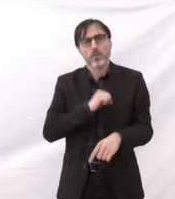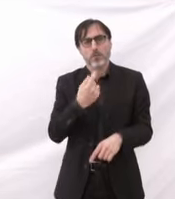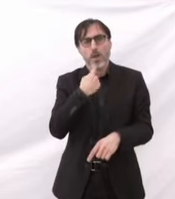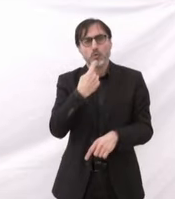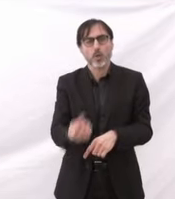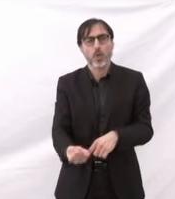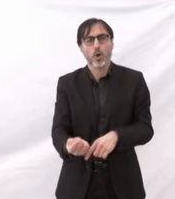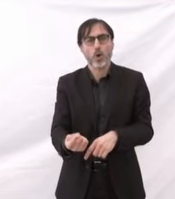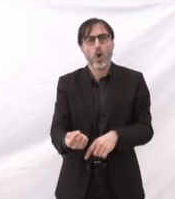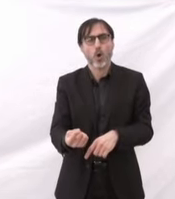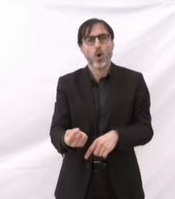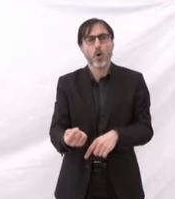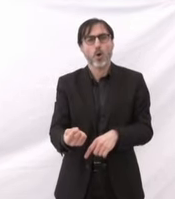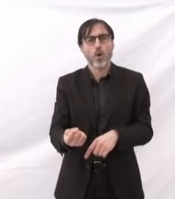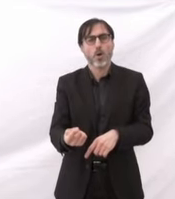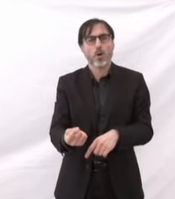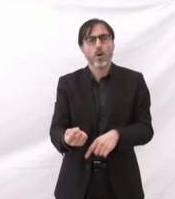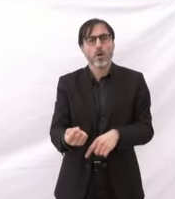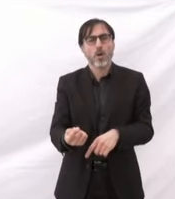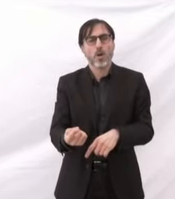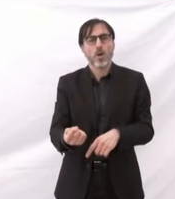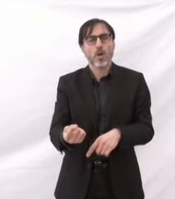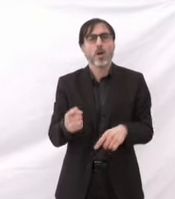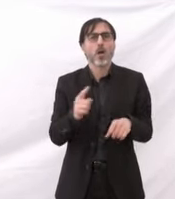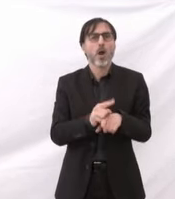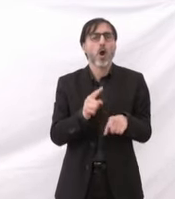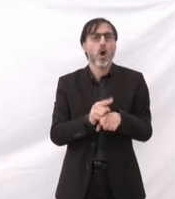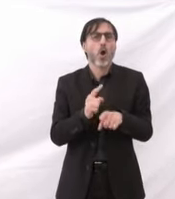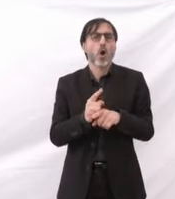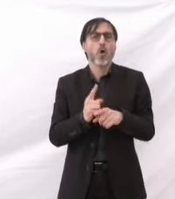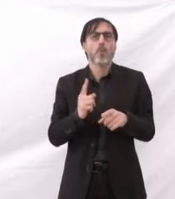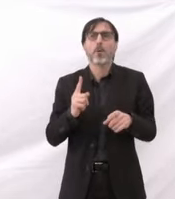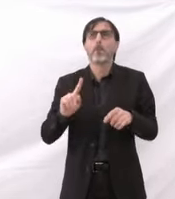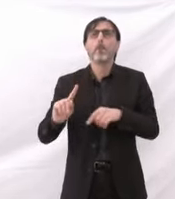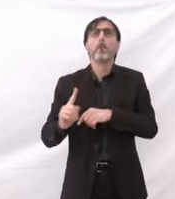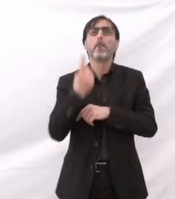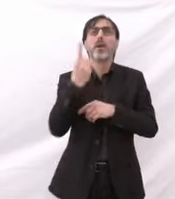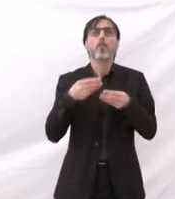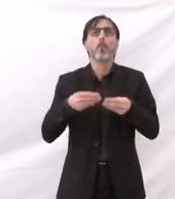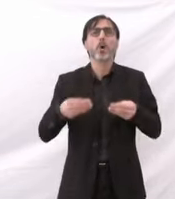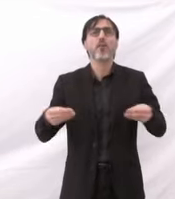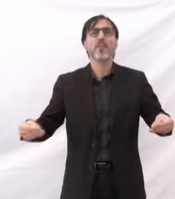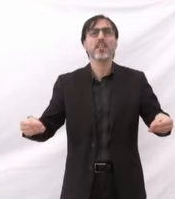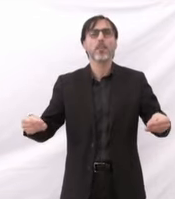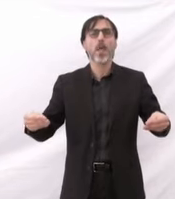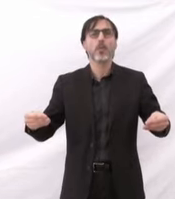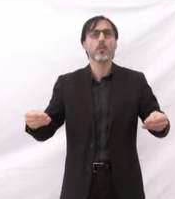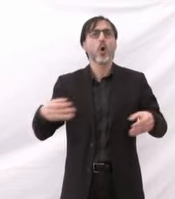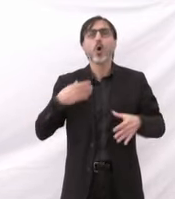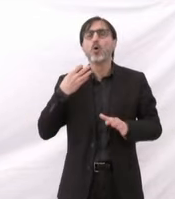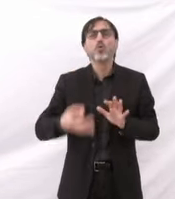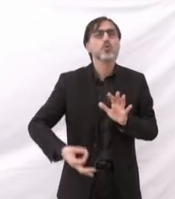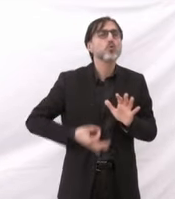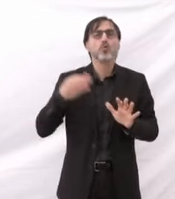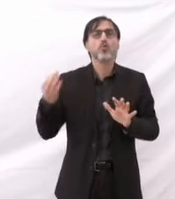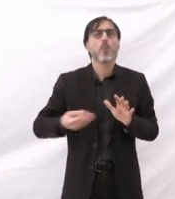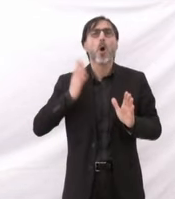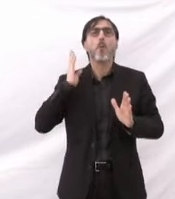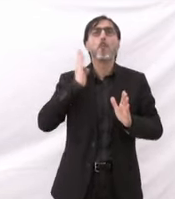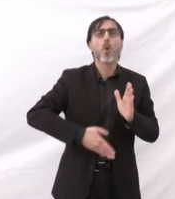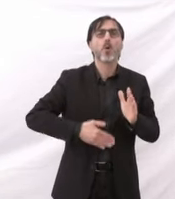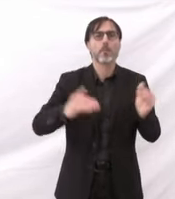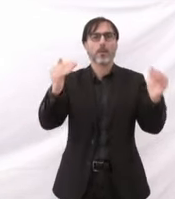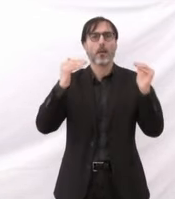dirlo, è stata come provvedimento numero uno abbassata la